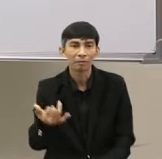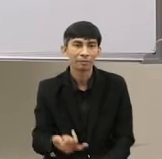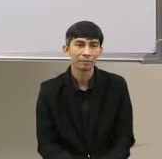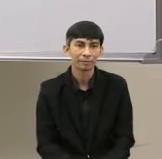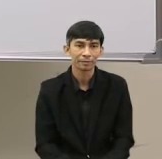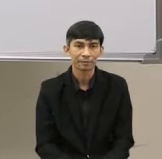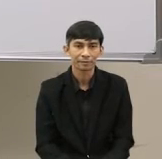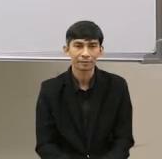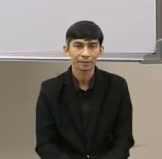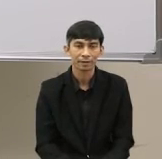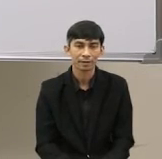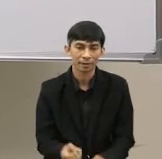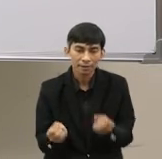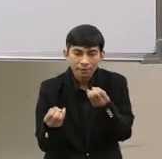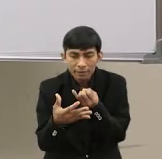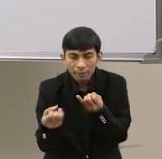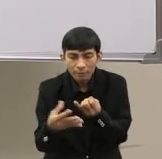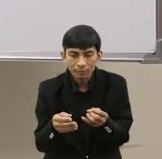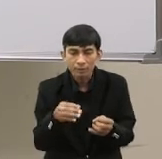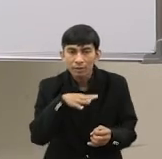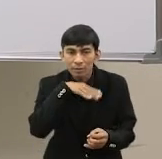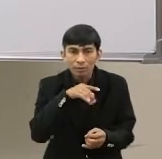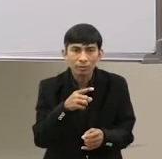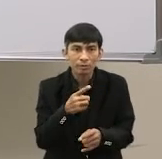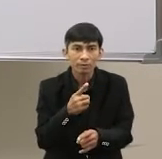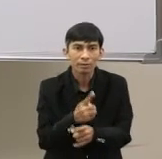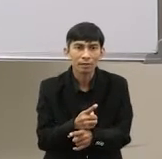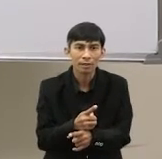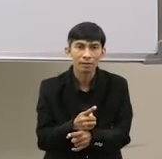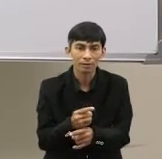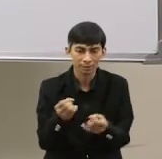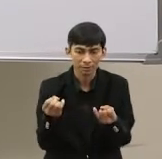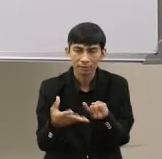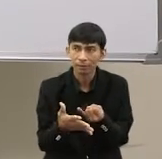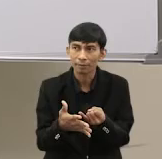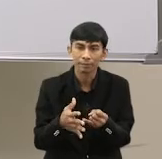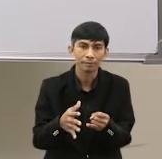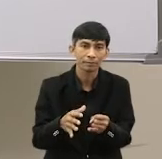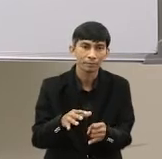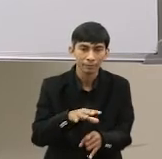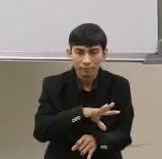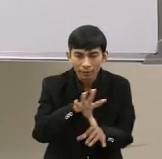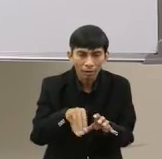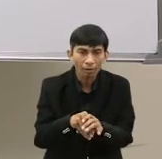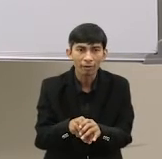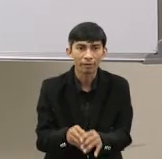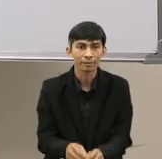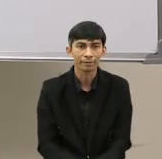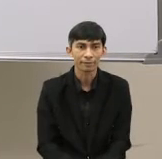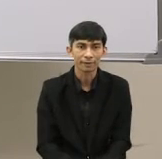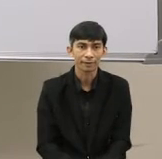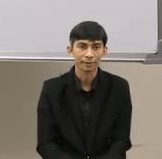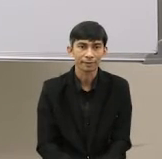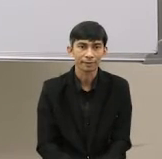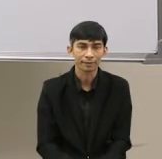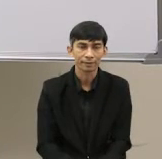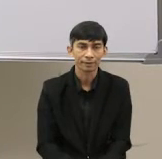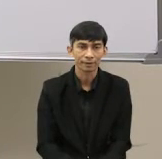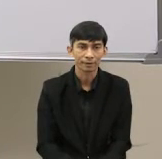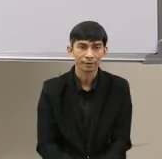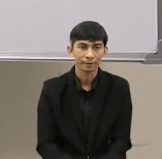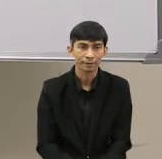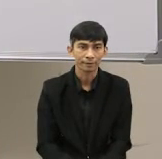chụp biết thử tiếng mùi chẳng con thử bây giờ ớt vô và thậu miên chỉ vớt rưu mùi vô là bọt đầy mù mù vô màu